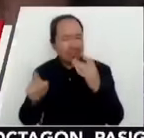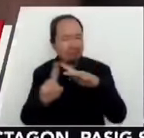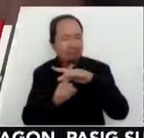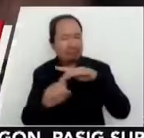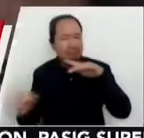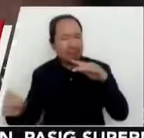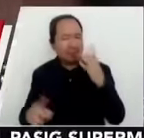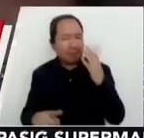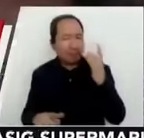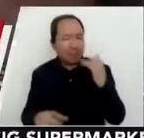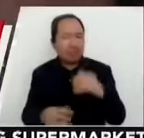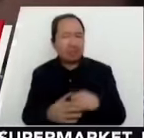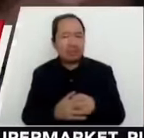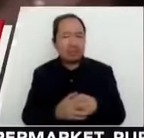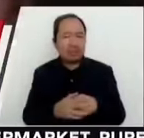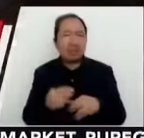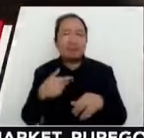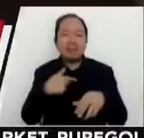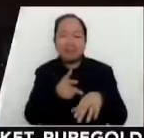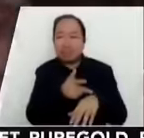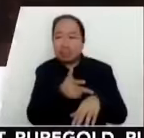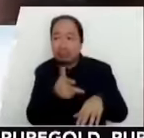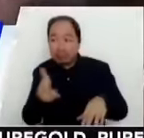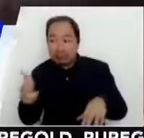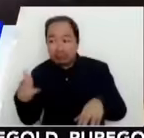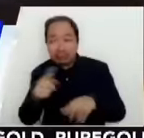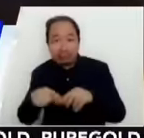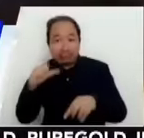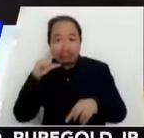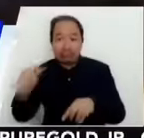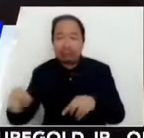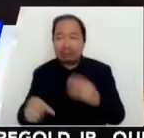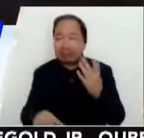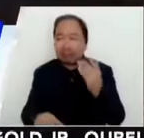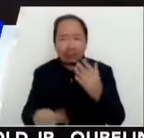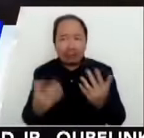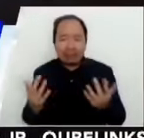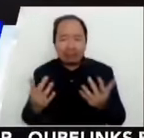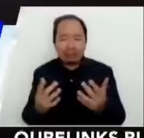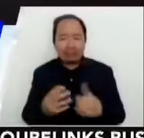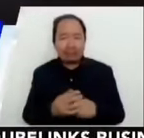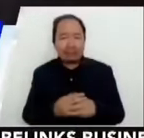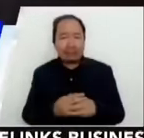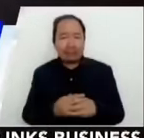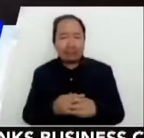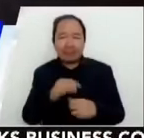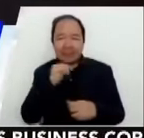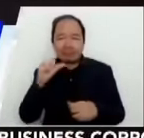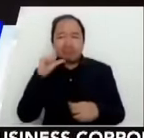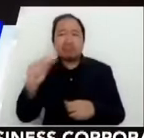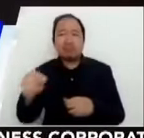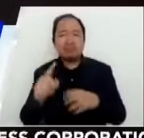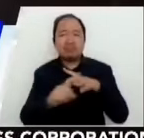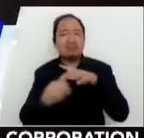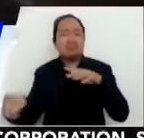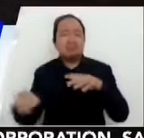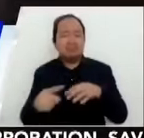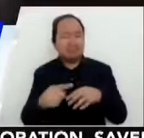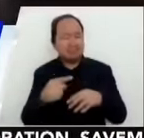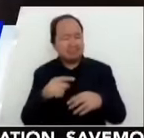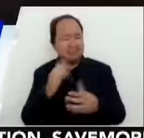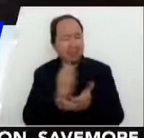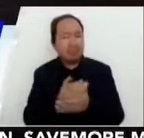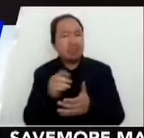Gigilid pero nagmamadali ka. Diba? Gigilid, hihinto. Hindi yung tatakbuhan ng enforcer. Hinarang ka na.